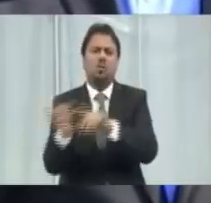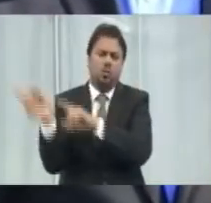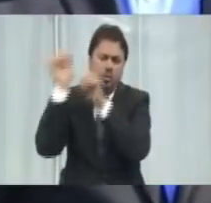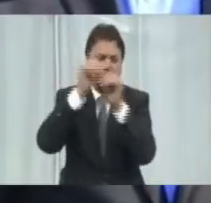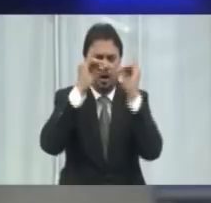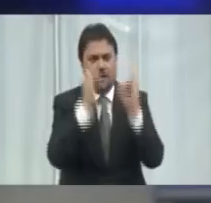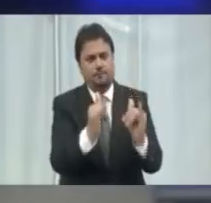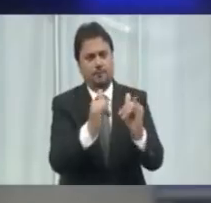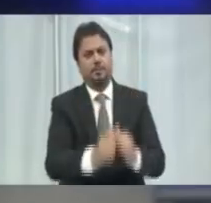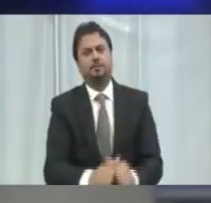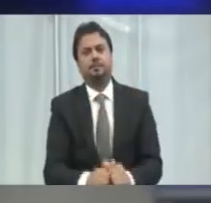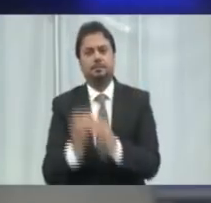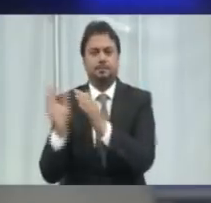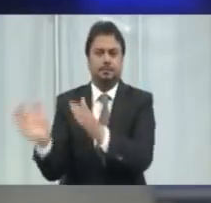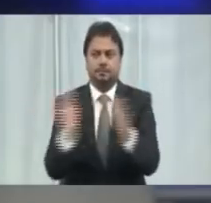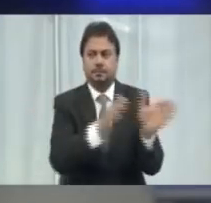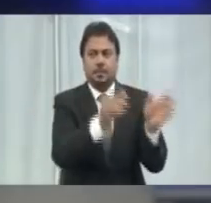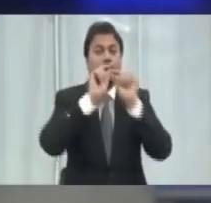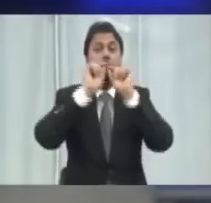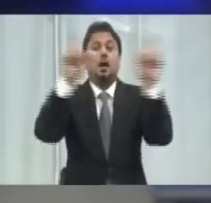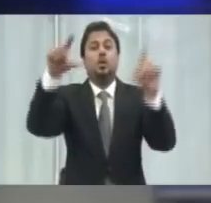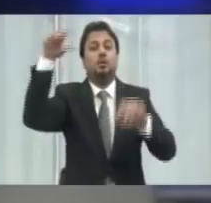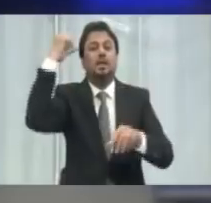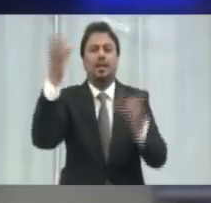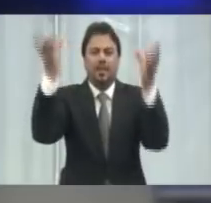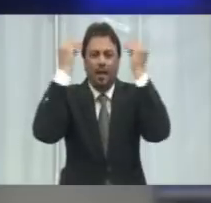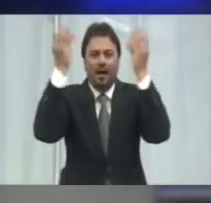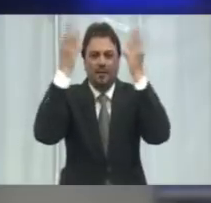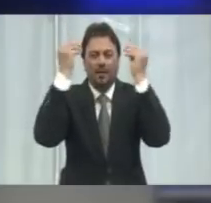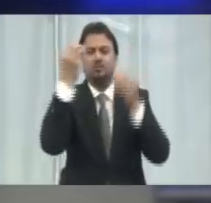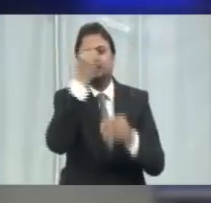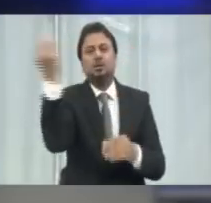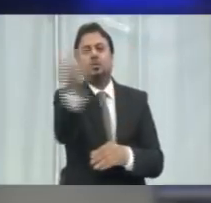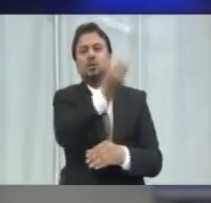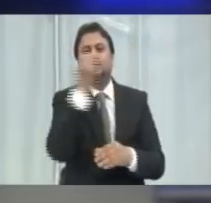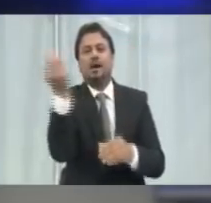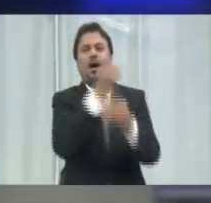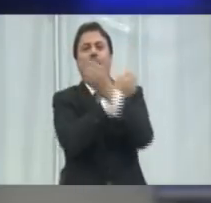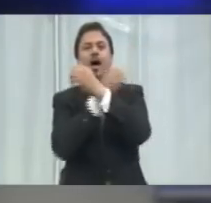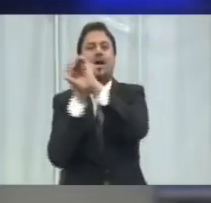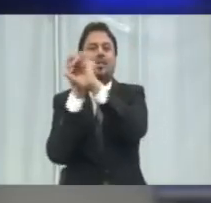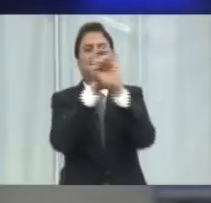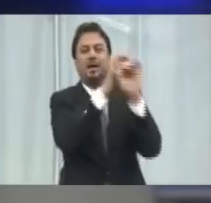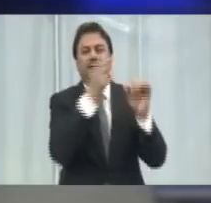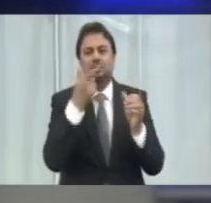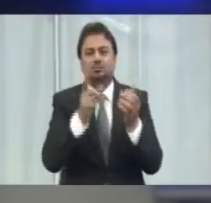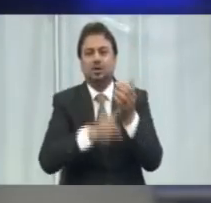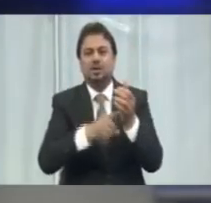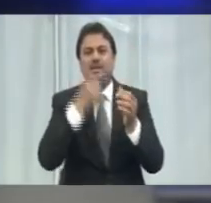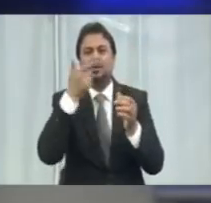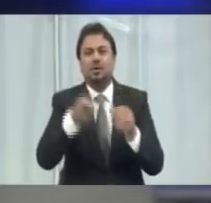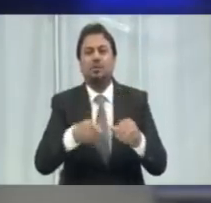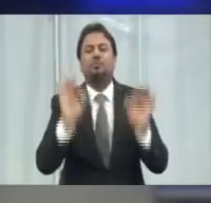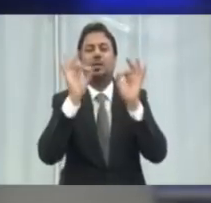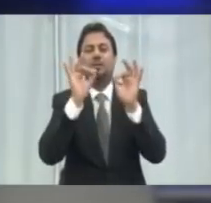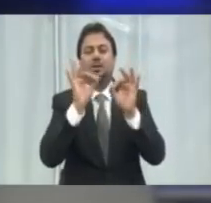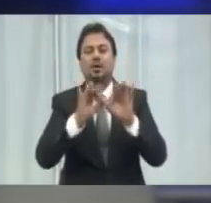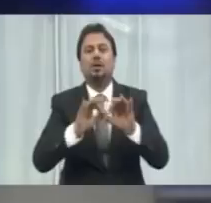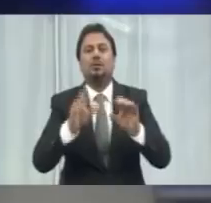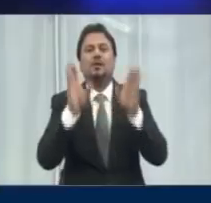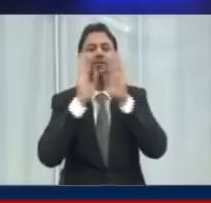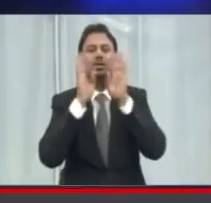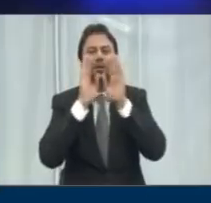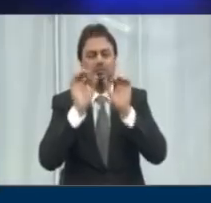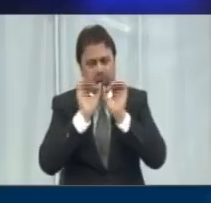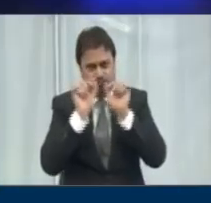التاريخ. أعلنت وزارة الثقافة والسياحة والأثر إطلاق وسم على مواقع التواصل الاجتماعي